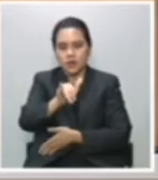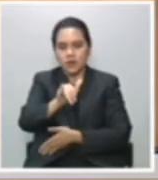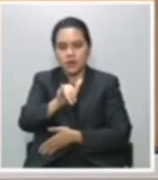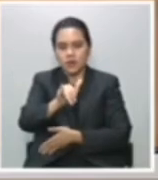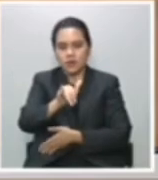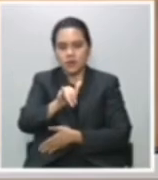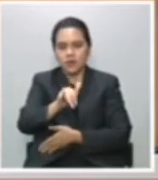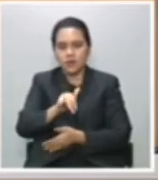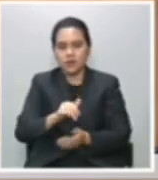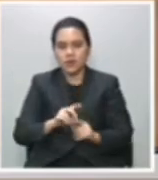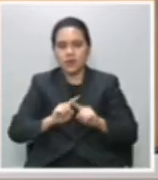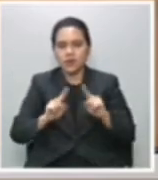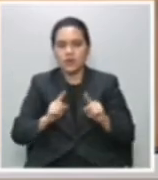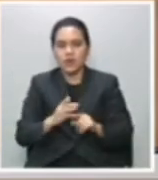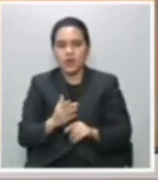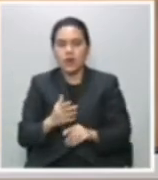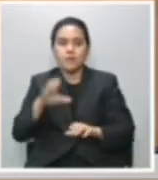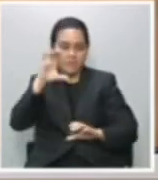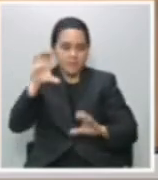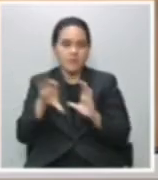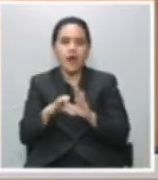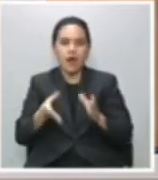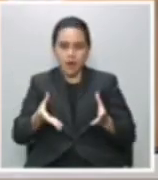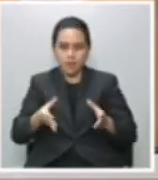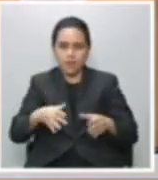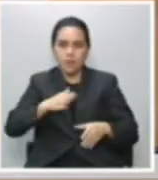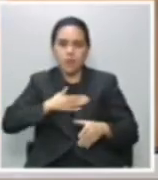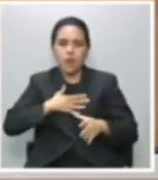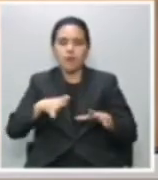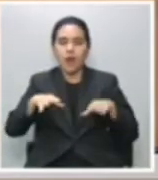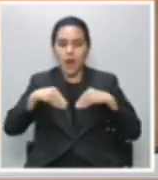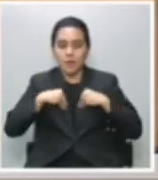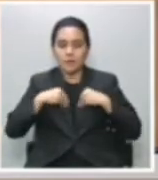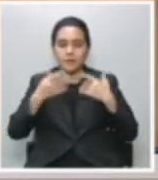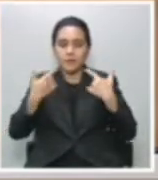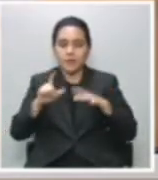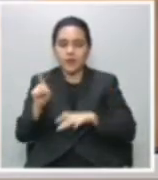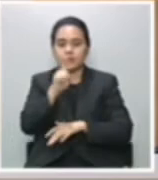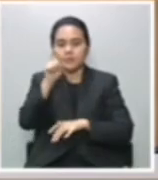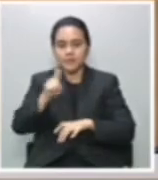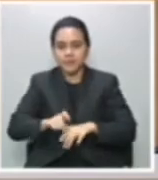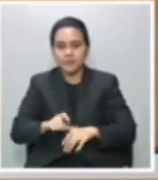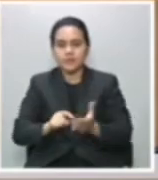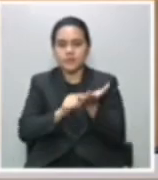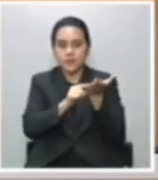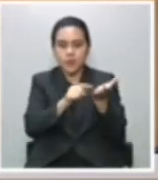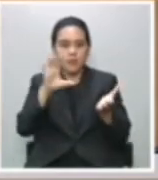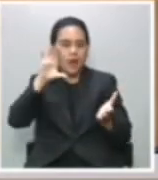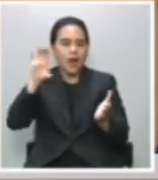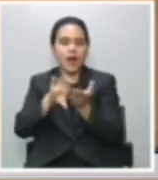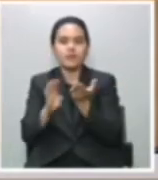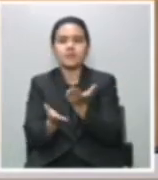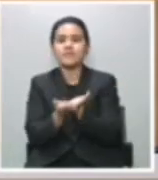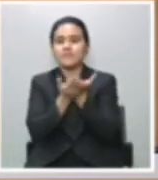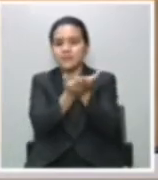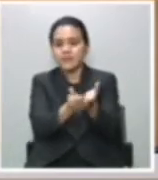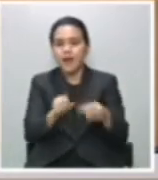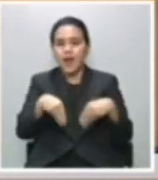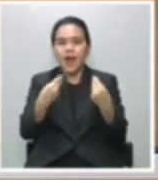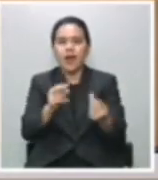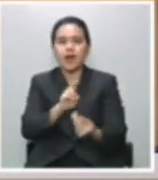าก็คอนเฟิร์มแล้วฮะ ผมจะรับภาพของท่านมาแล้วผมจะส่งกระทู้ท่านเป็นลายลักษณ์อักษรเนี่ยครับพร้อมกับภาพเนี่ยไปยังรัฐมนตรีครับ